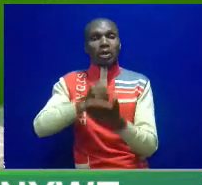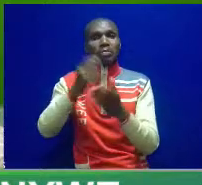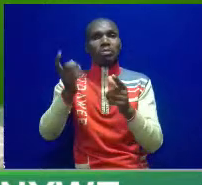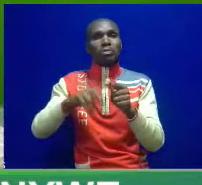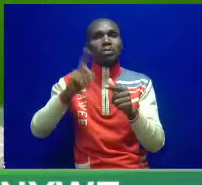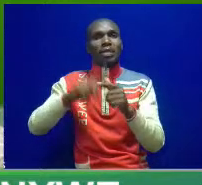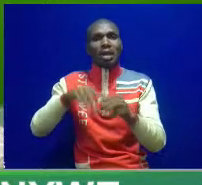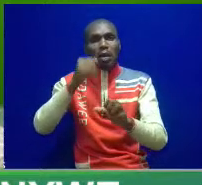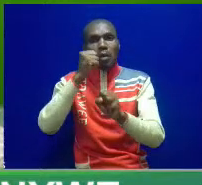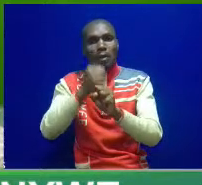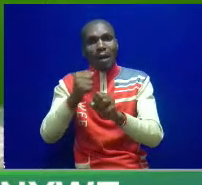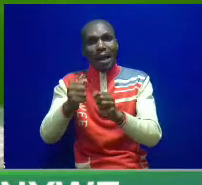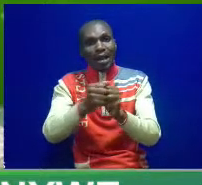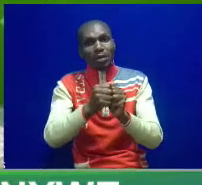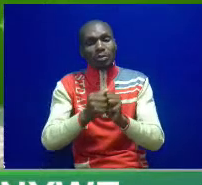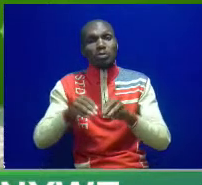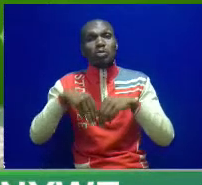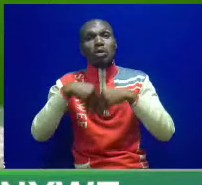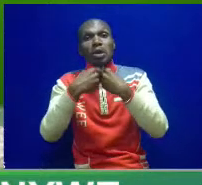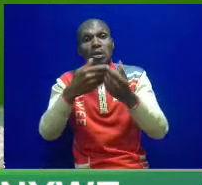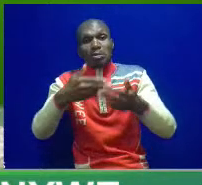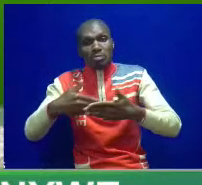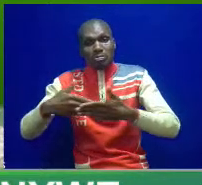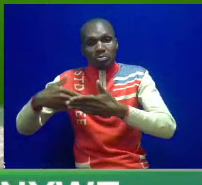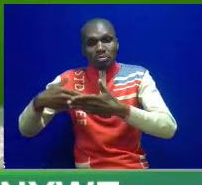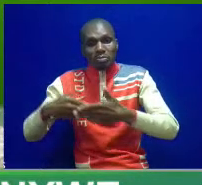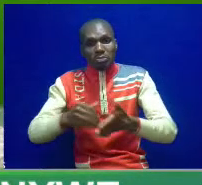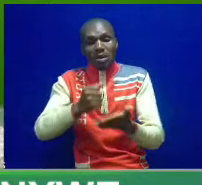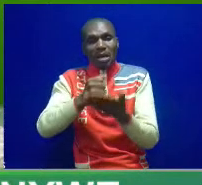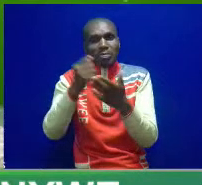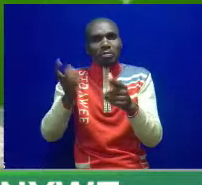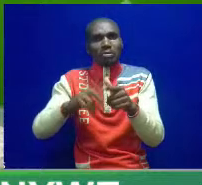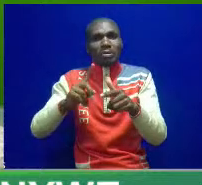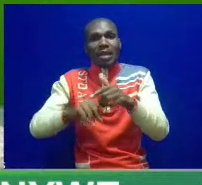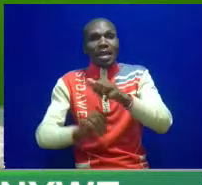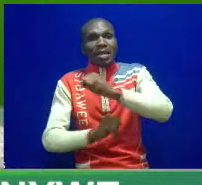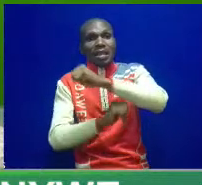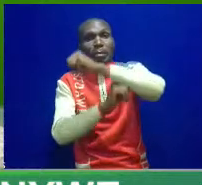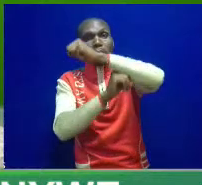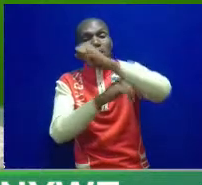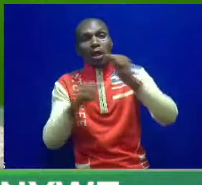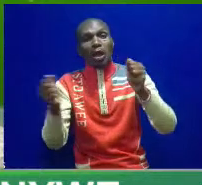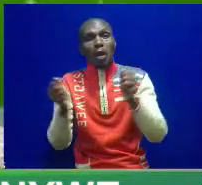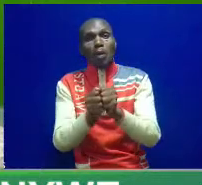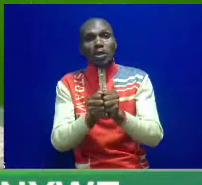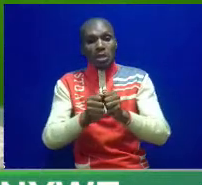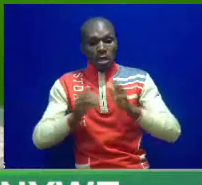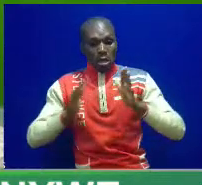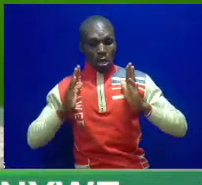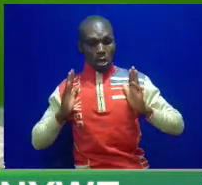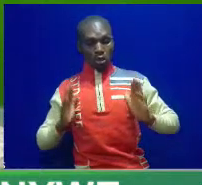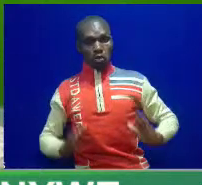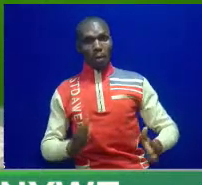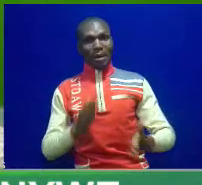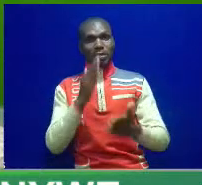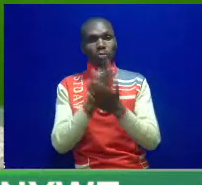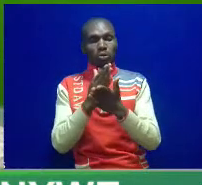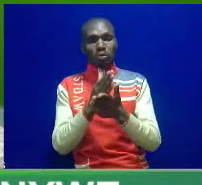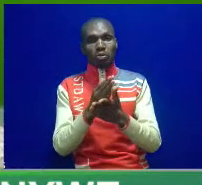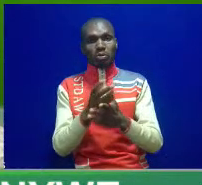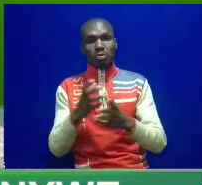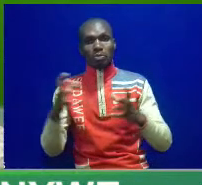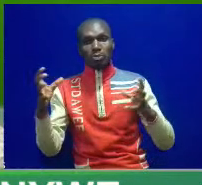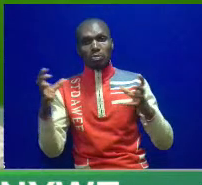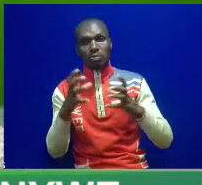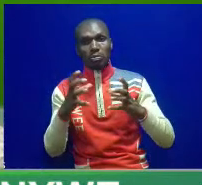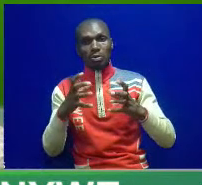eri umwano yu. Anyoro bokonyi. Nengana baigo ya irue oko boko, no yomobuwa baigereli wa mwanya banto, kuruwa seki umbe kia Young